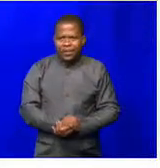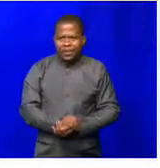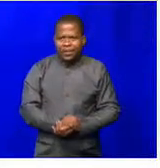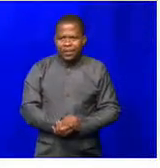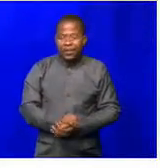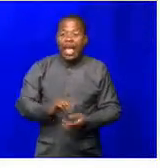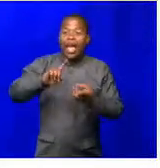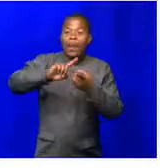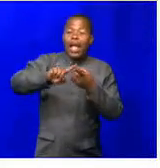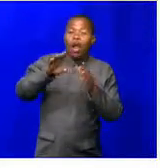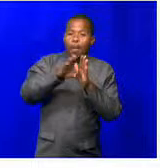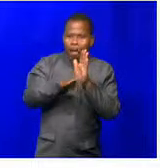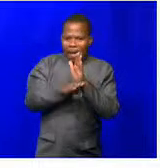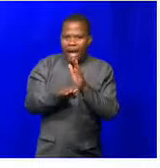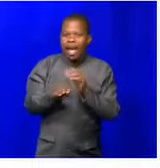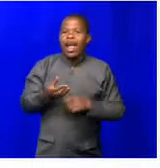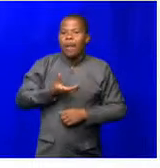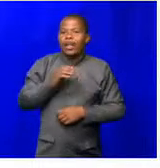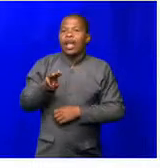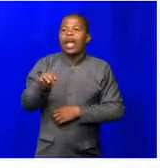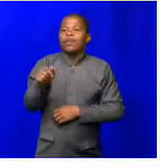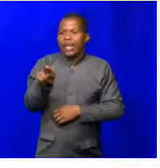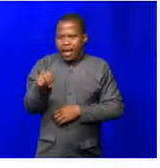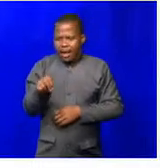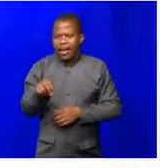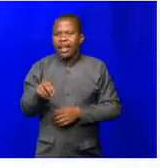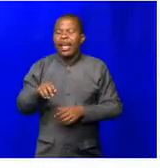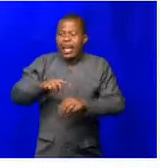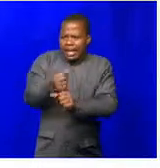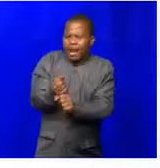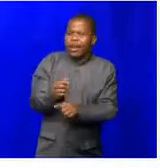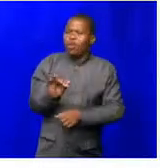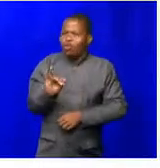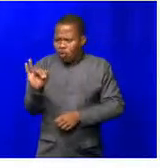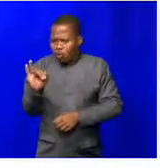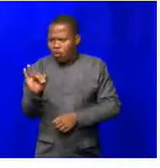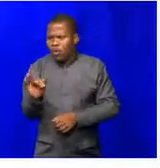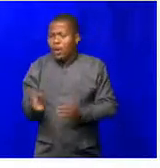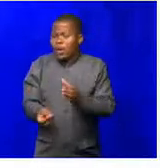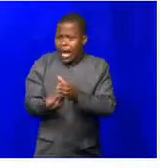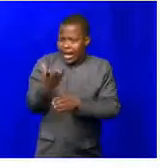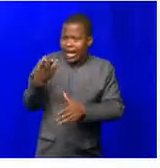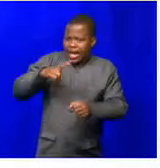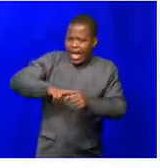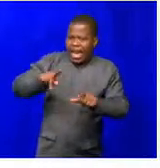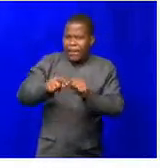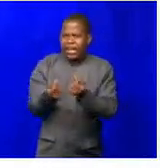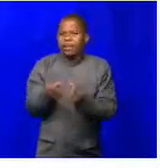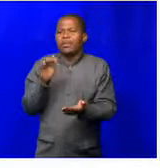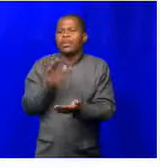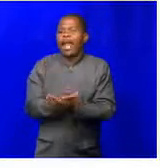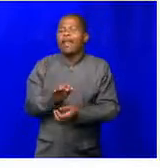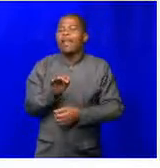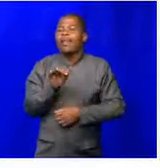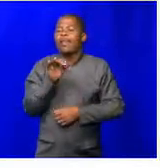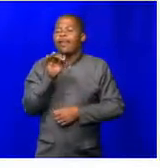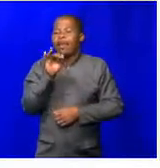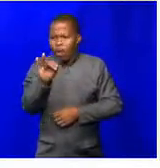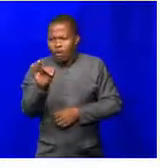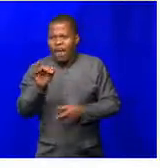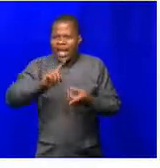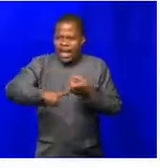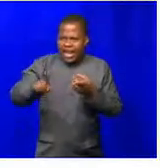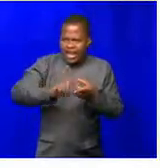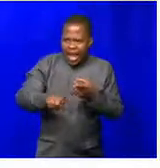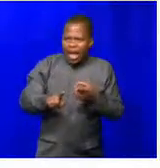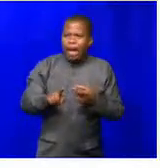Imidlalo ye-M10 Premier League kulembela somvo ingenela ngenilayo lesibili pheceleti match day 2 lapho khona imacembu lalishumi namabili kulawo lalishumi namane